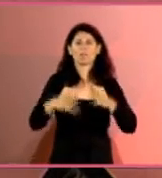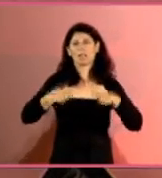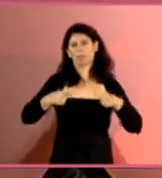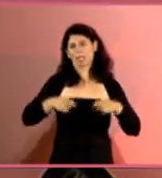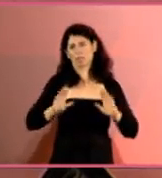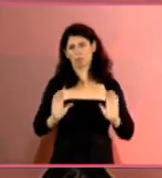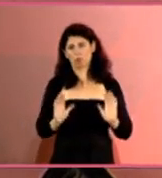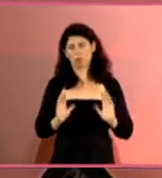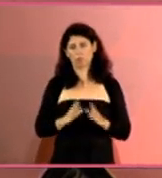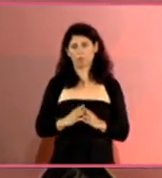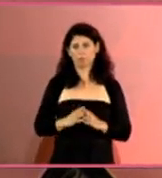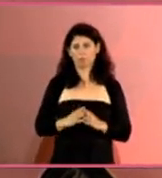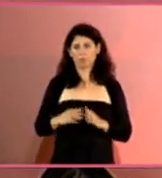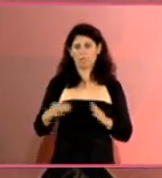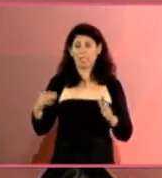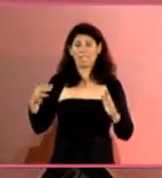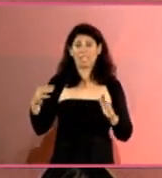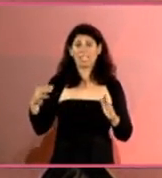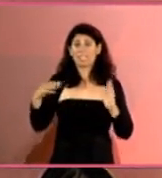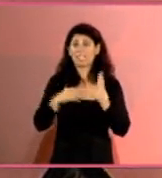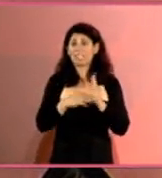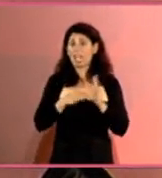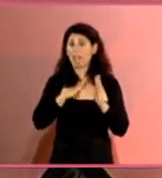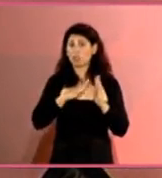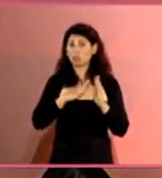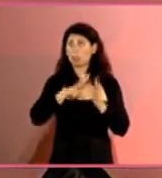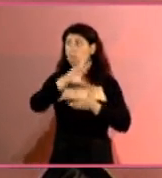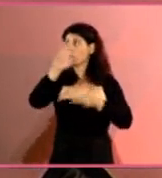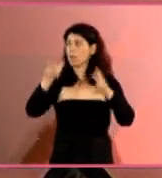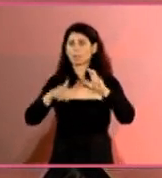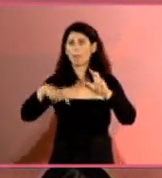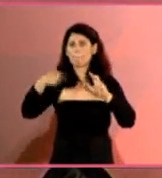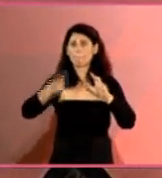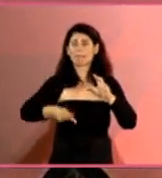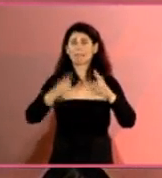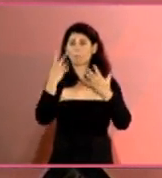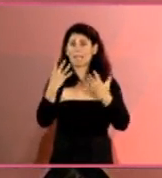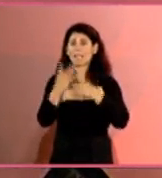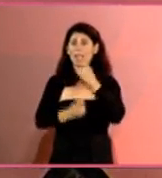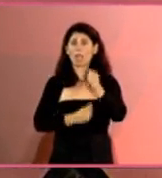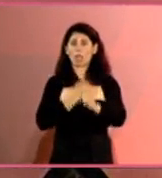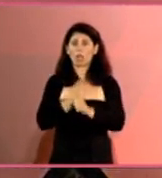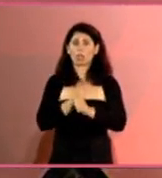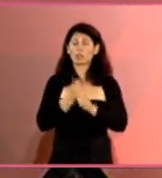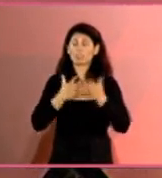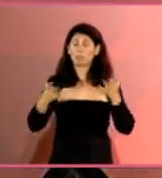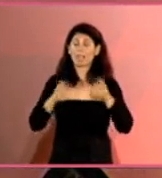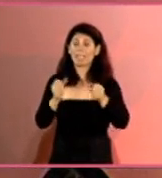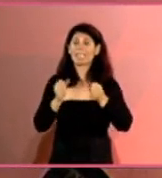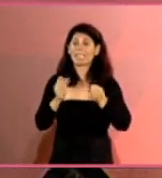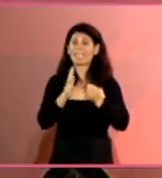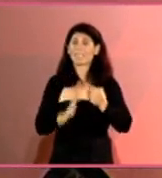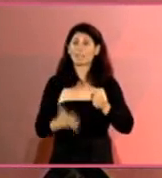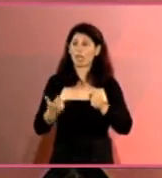καπιταλισμός. 1000 άτομα στον πλανήτη, μετά από τα 9 χρόνια της πολύ μεγάλης κρίσης, έχουν